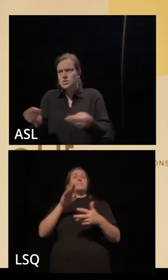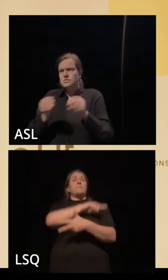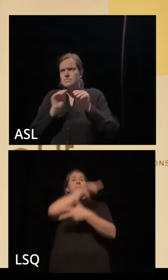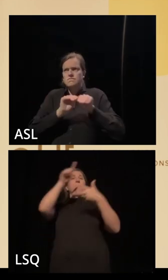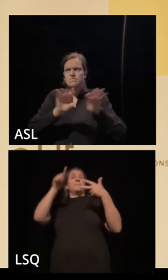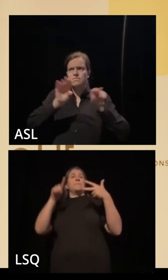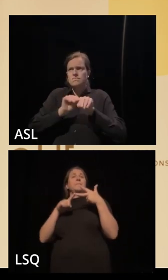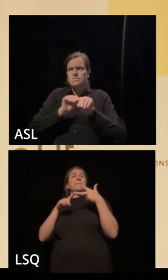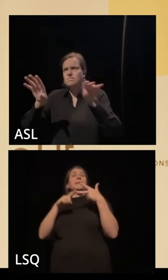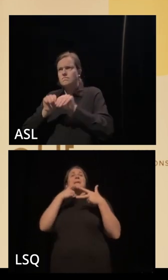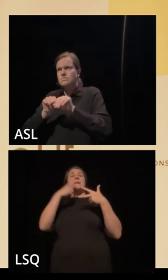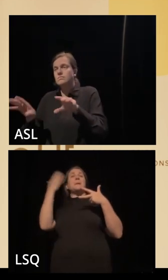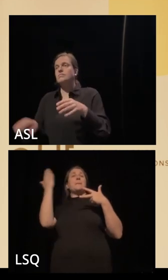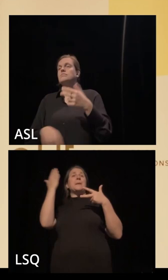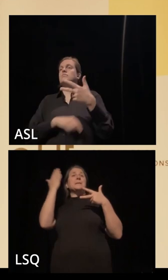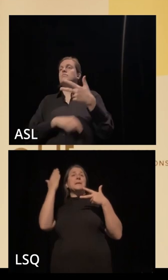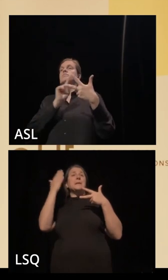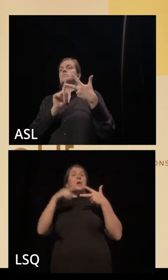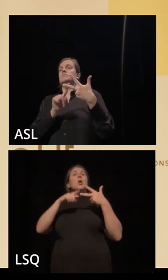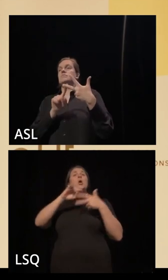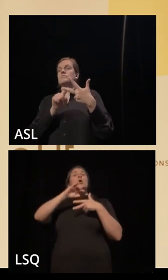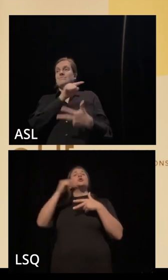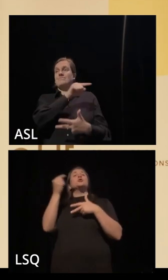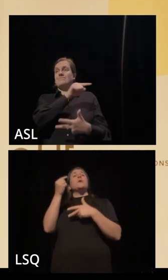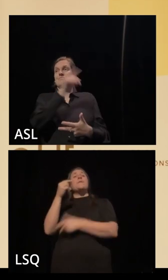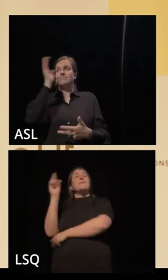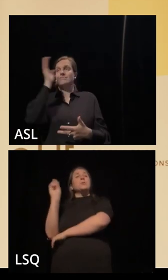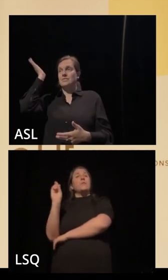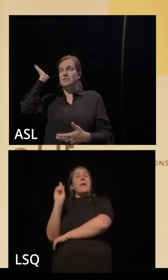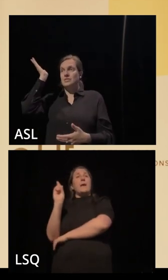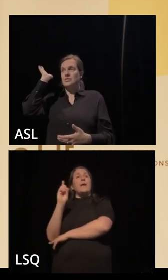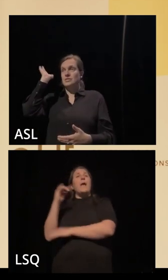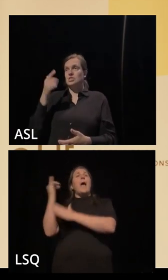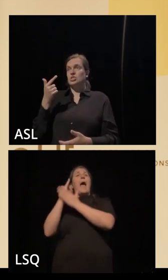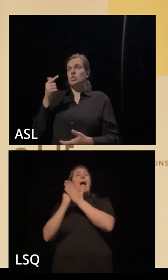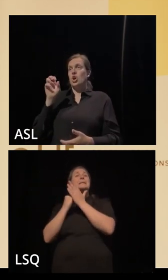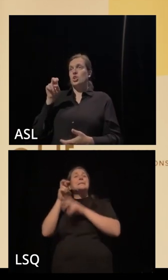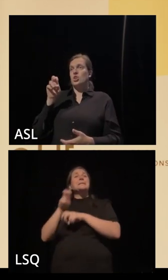terminera avec la présentation de Geneviève Dupéré, ici,